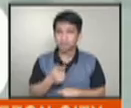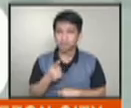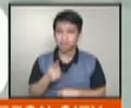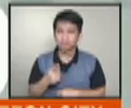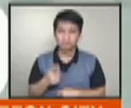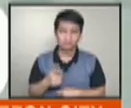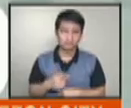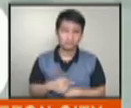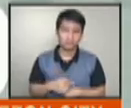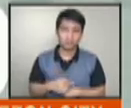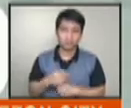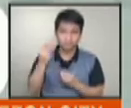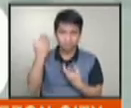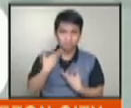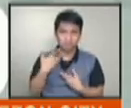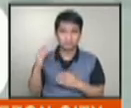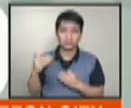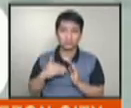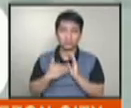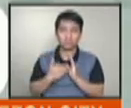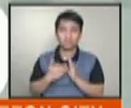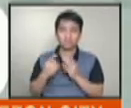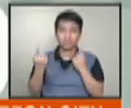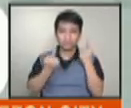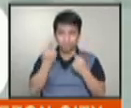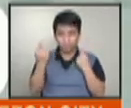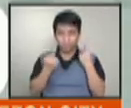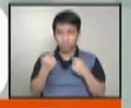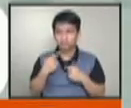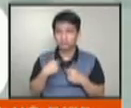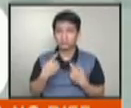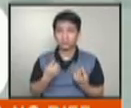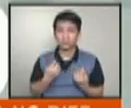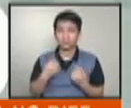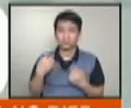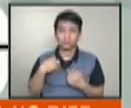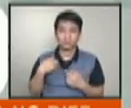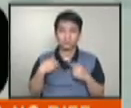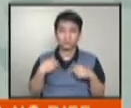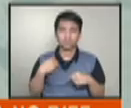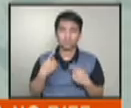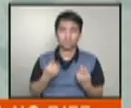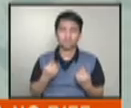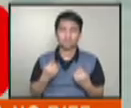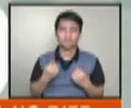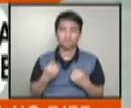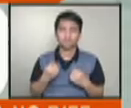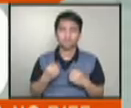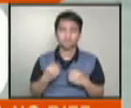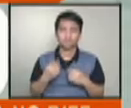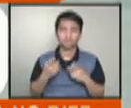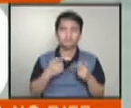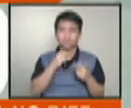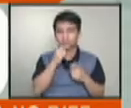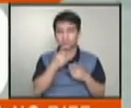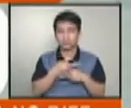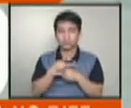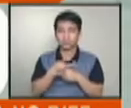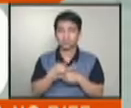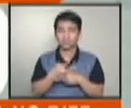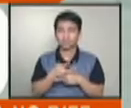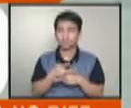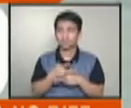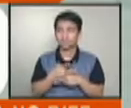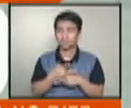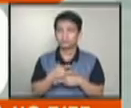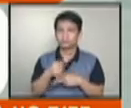Sir Idol, maraming salamat po sa concern nyo at kami namang kapulisan, sir, hindi po kami nakapagpabaya dyan. Although, sir,